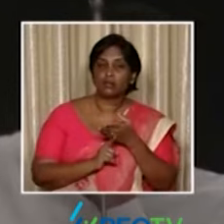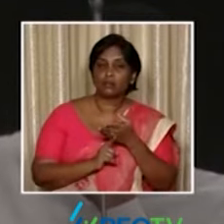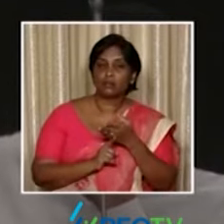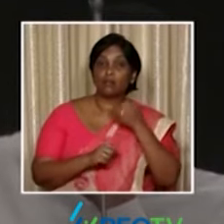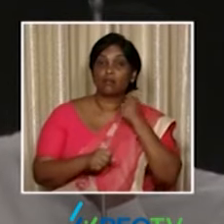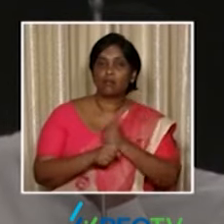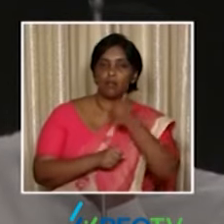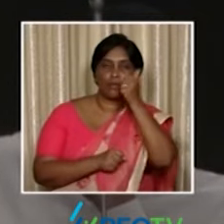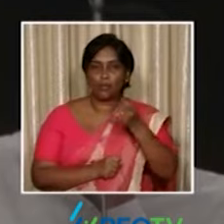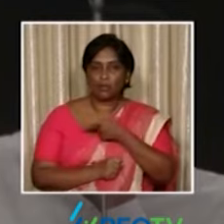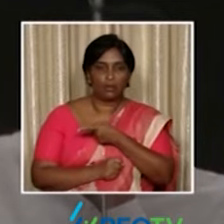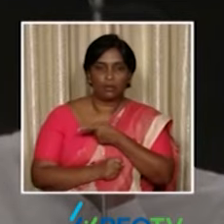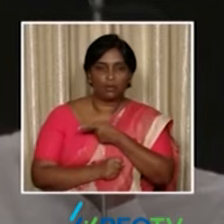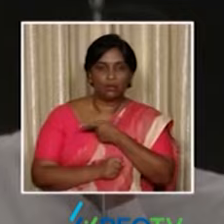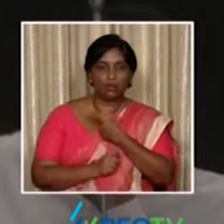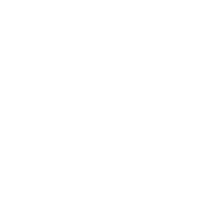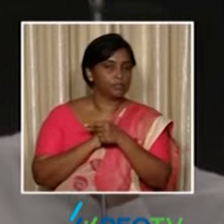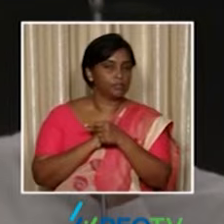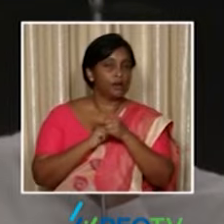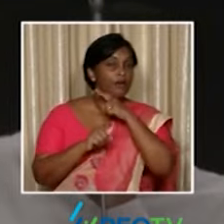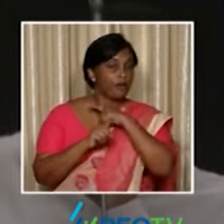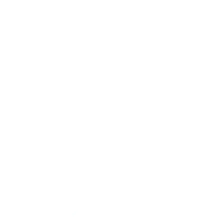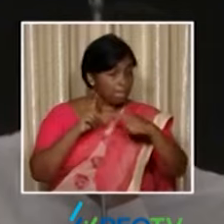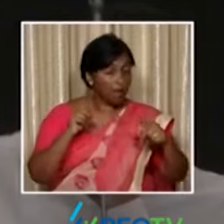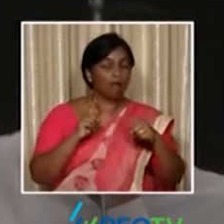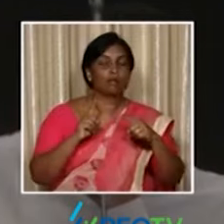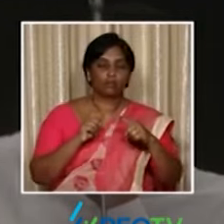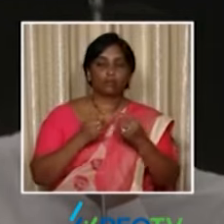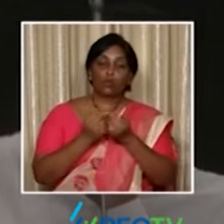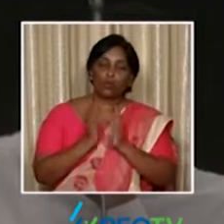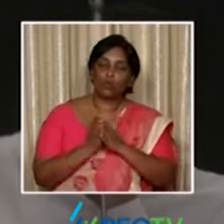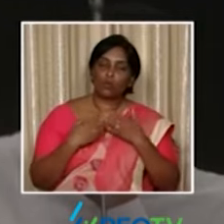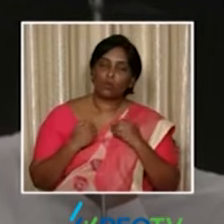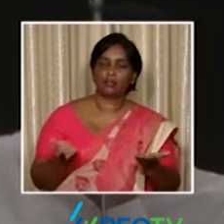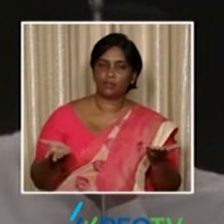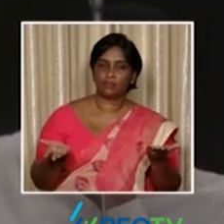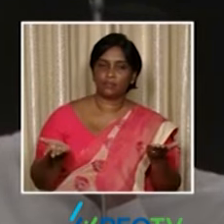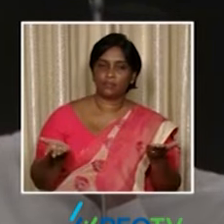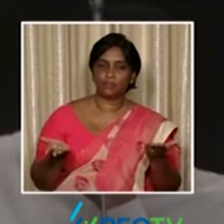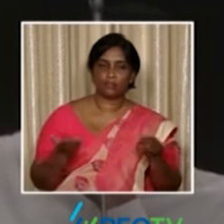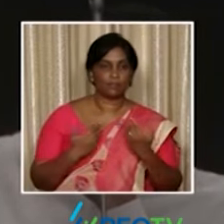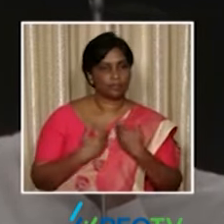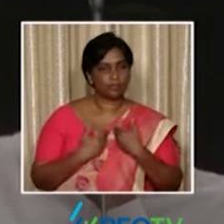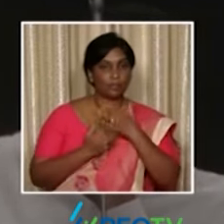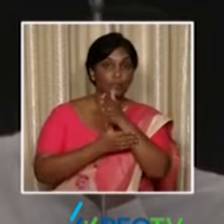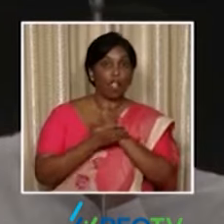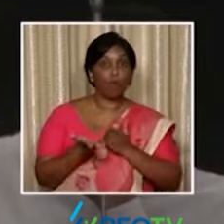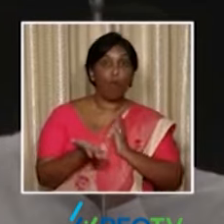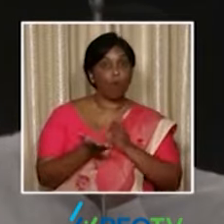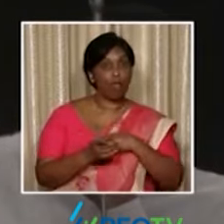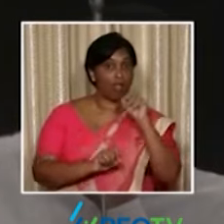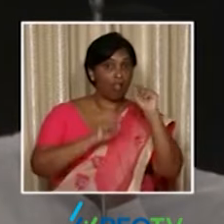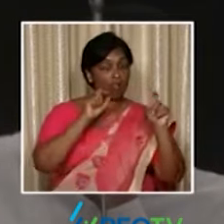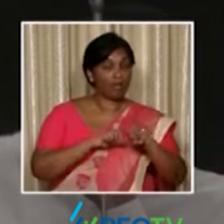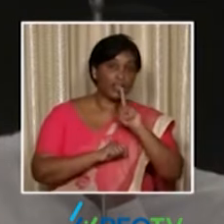බලන්න රජයේ දේවල් කොල්ල කාලා නෙමෙයිද ඔය ඉහළට ගිහින් තියෙන්නේ කියලා හැබැයි භාගයක් තමන්ගේ උත්සාහය ගාමෙන් නැගිට මිනිස්සු. මට ඕන නම් ඒ භාගේ කවුද කියලා නම් වශයෙන්